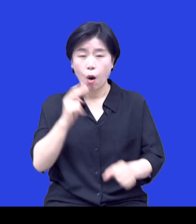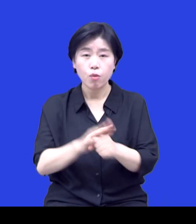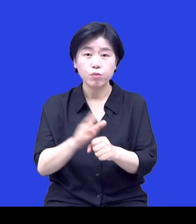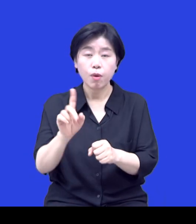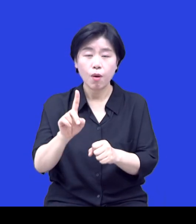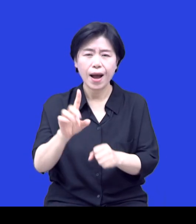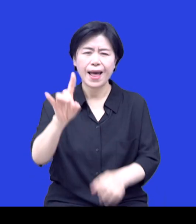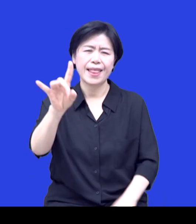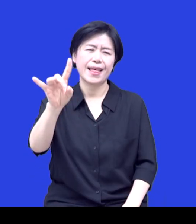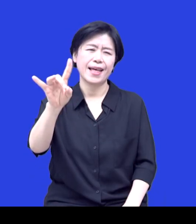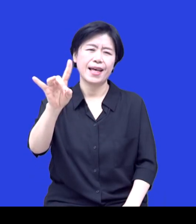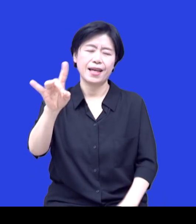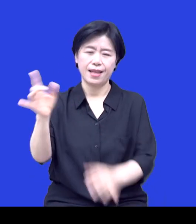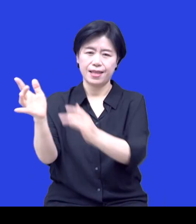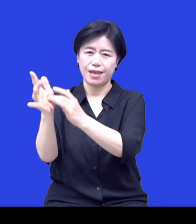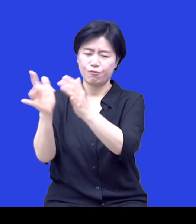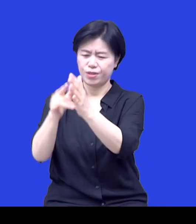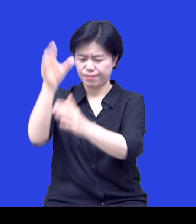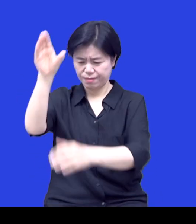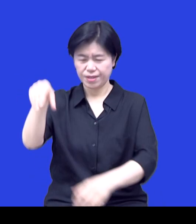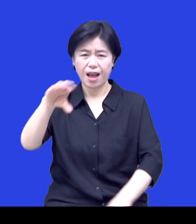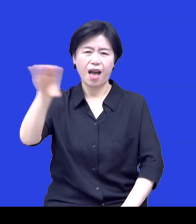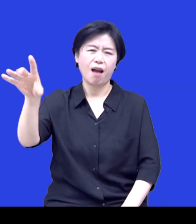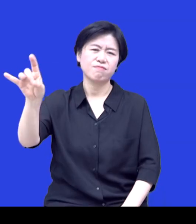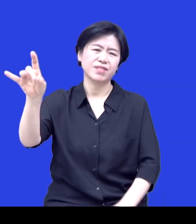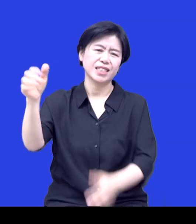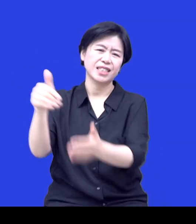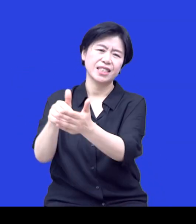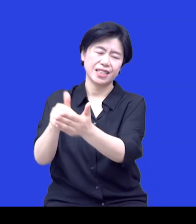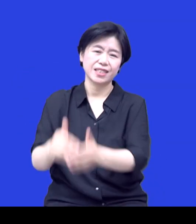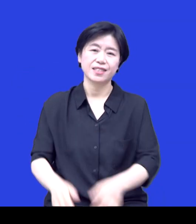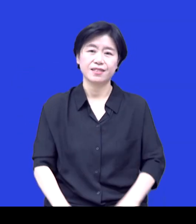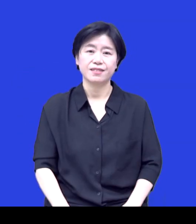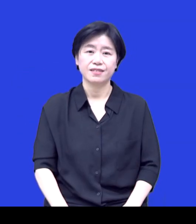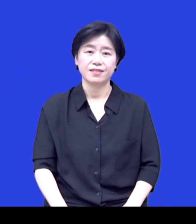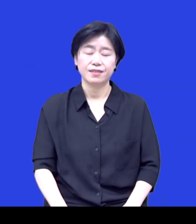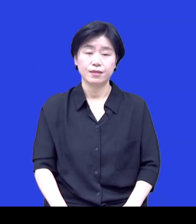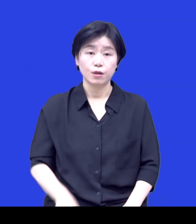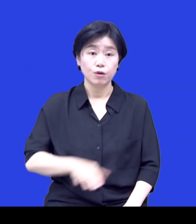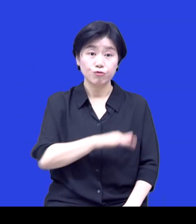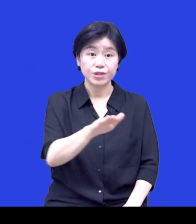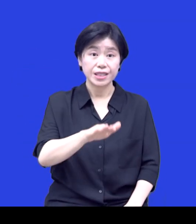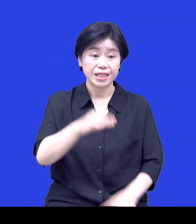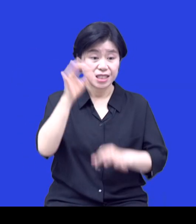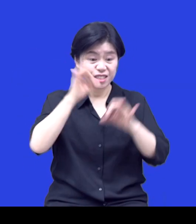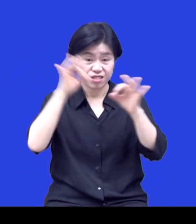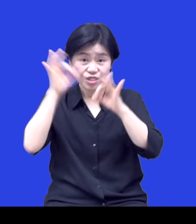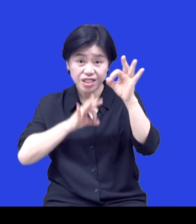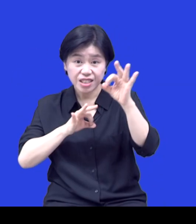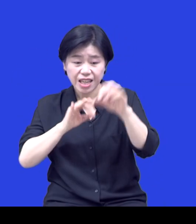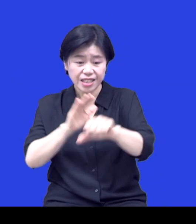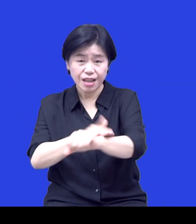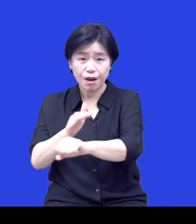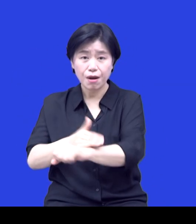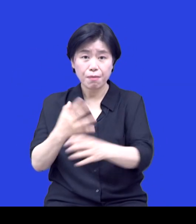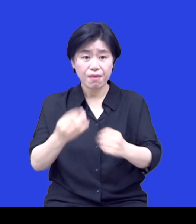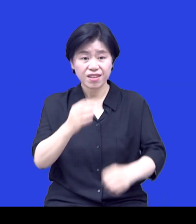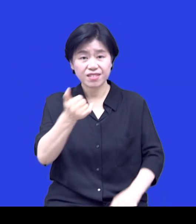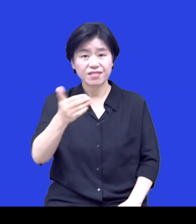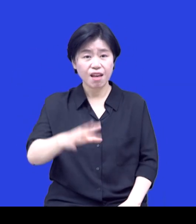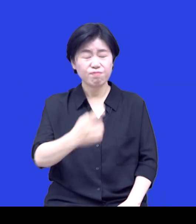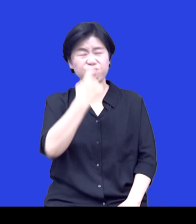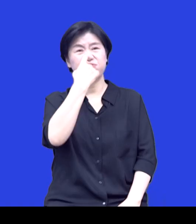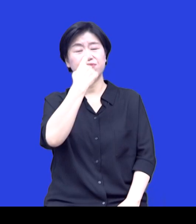예수님의 십자가뿐이고 그리고 우리가 잘못한 거 안 걸리고 넘어온 것도 굉장히 많은데